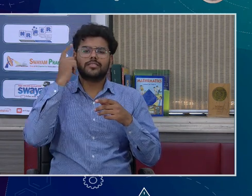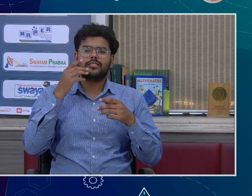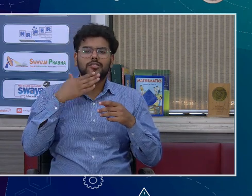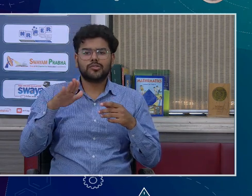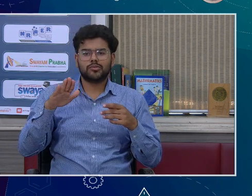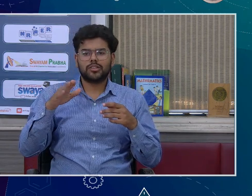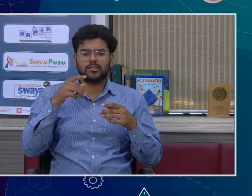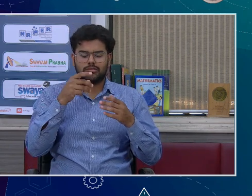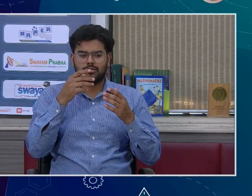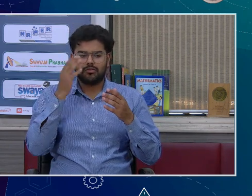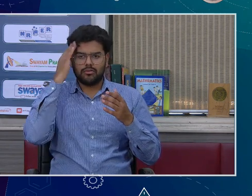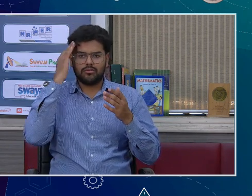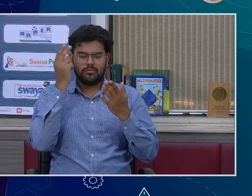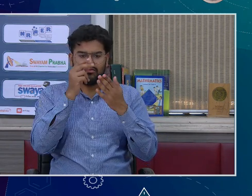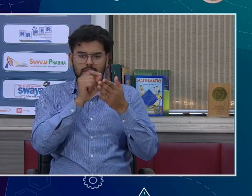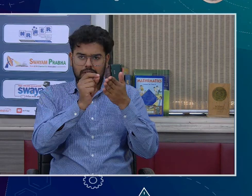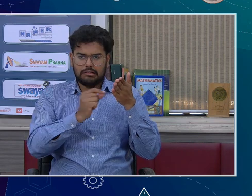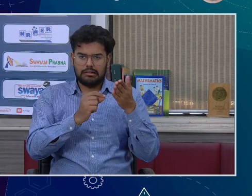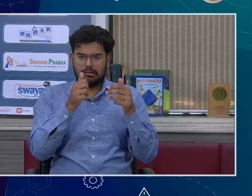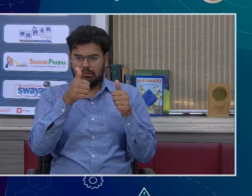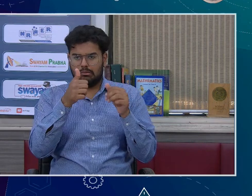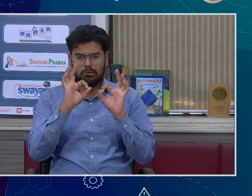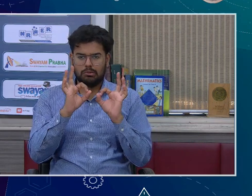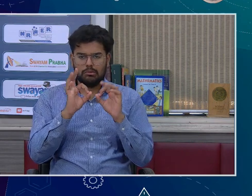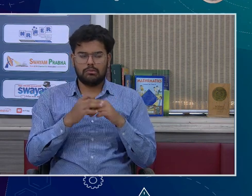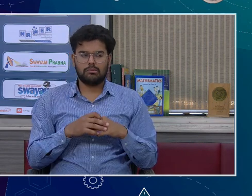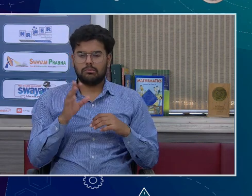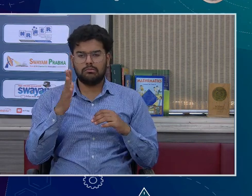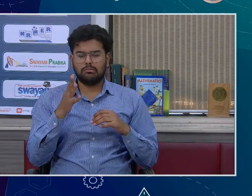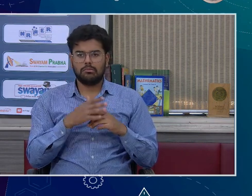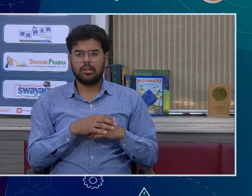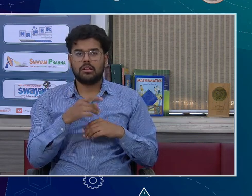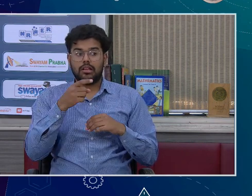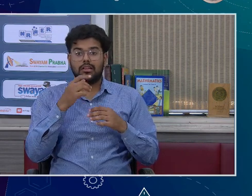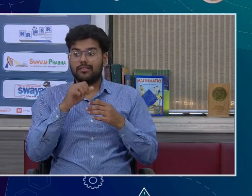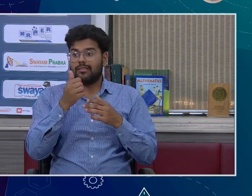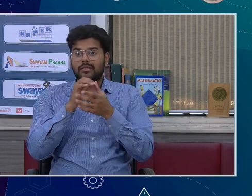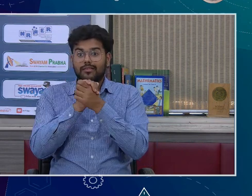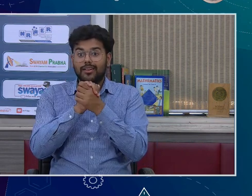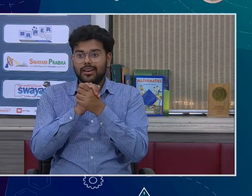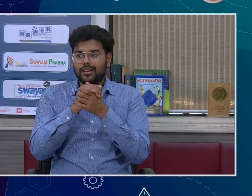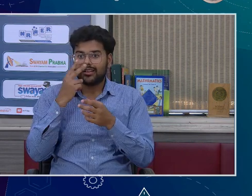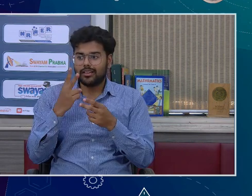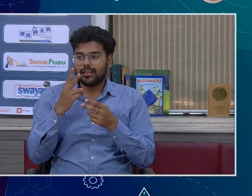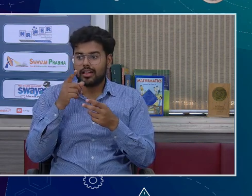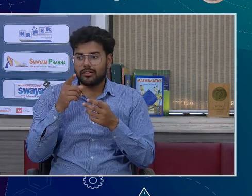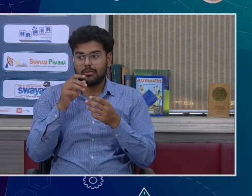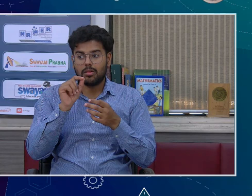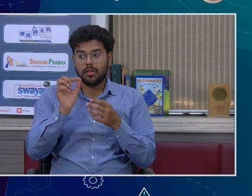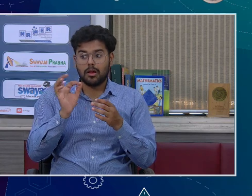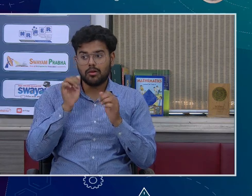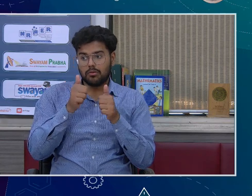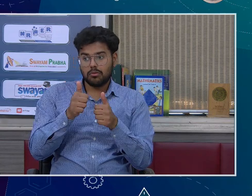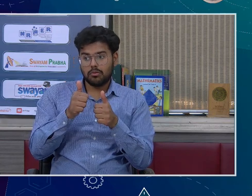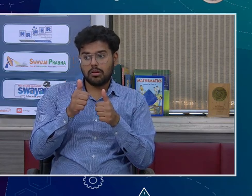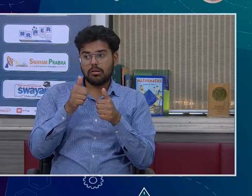writing, तो जब वो अपने friend से देखेगा कि उसका writing अच्छा है, so he will also try to copy and right. they learn much better